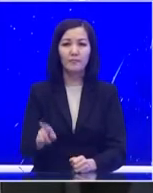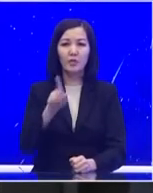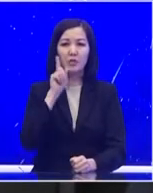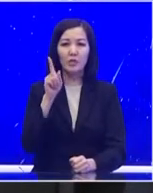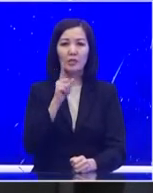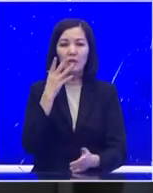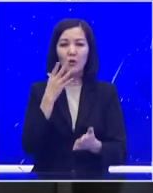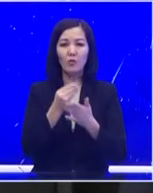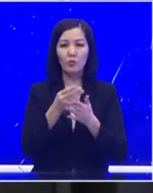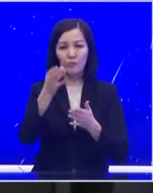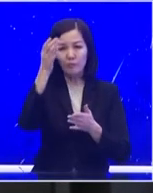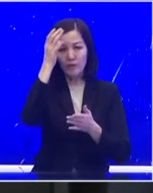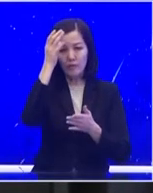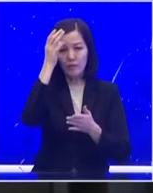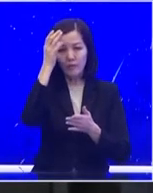өзімнің білімімді